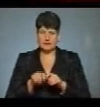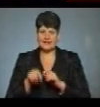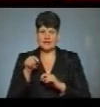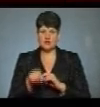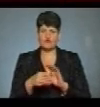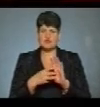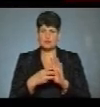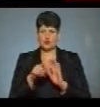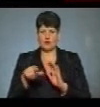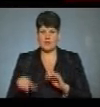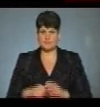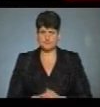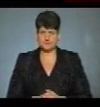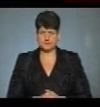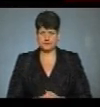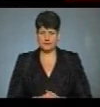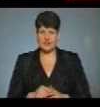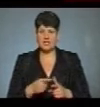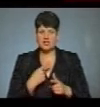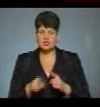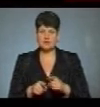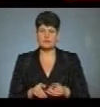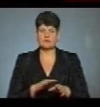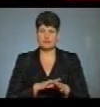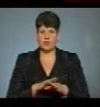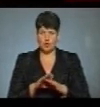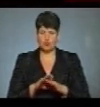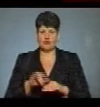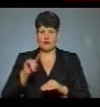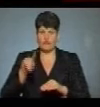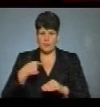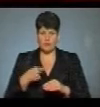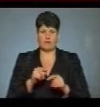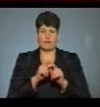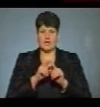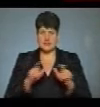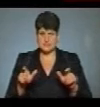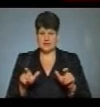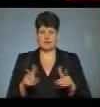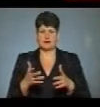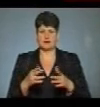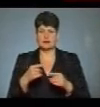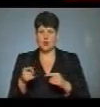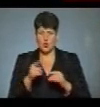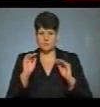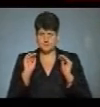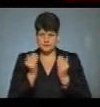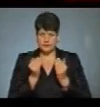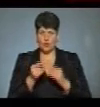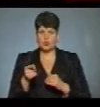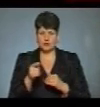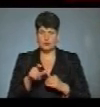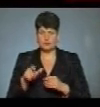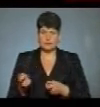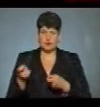осіб. Чи дотримуються карантинних вимог в магазинах Тернополя? У Тернополі під час карантину волонтери